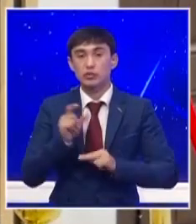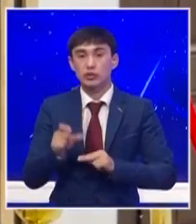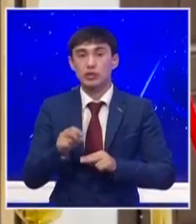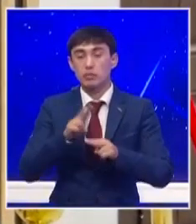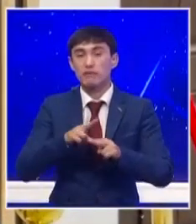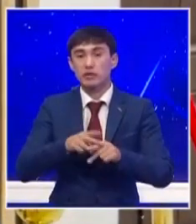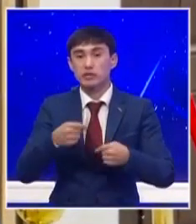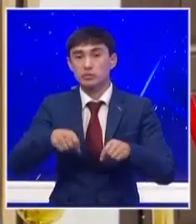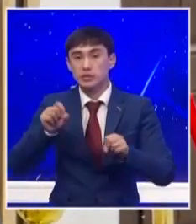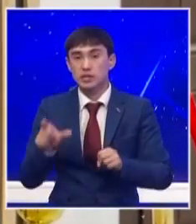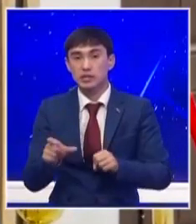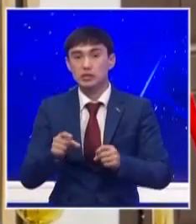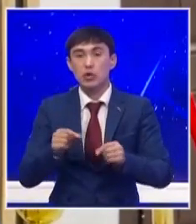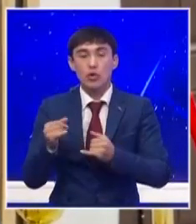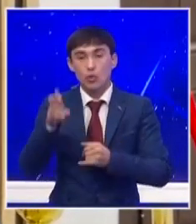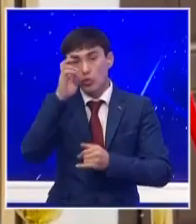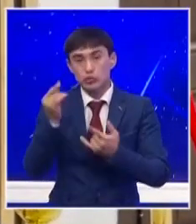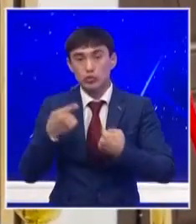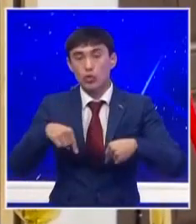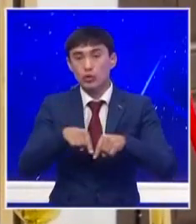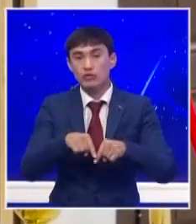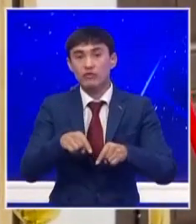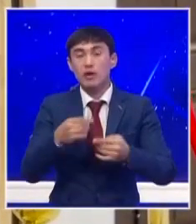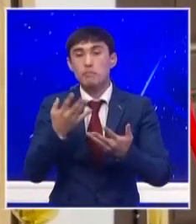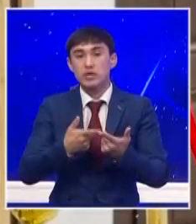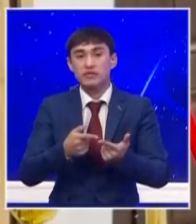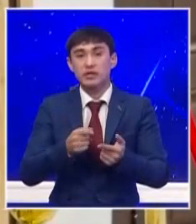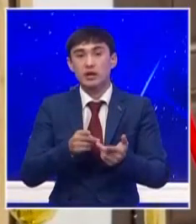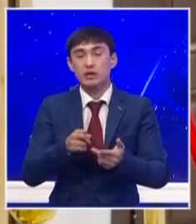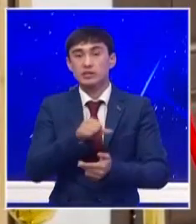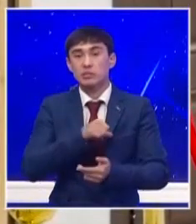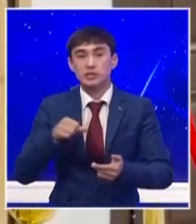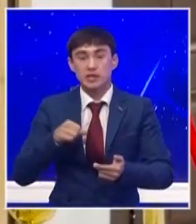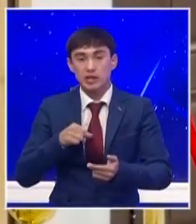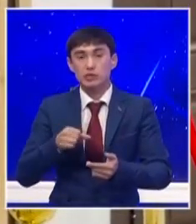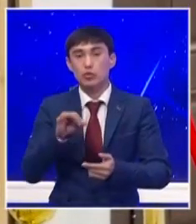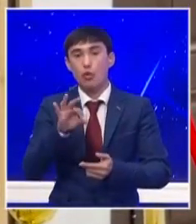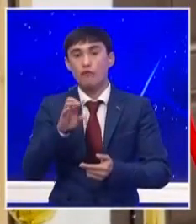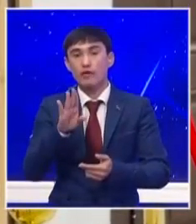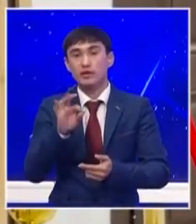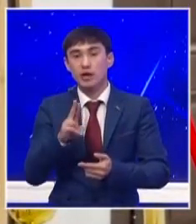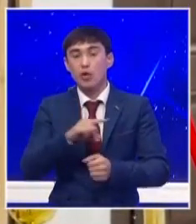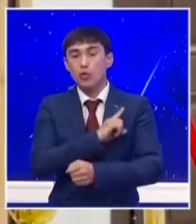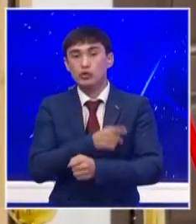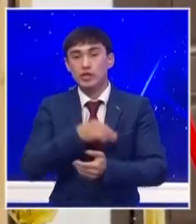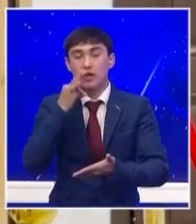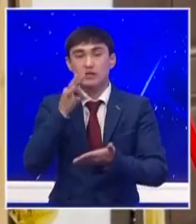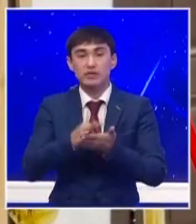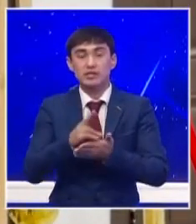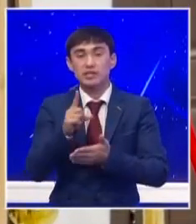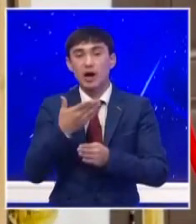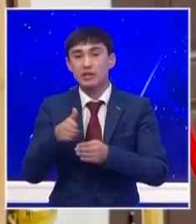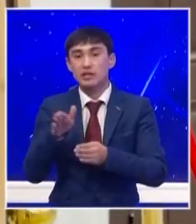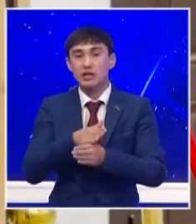правоохранительных специальных госорганов межведомственной координации и самостоятельности ОВД усиление ответственности за